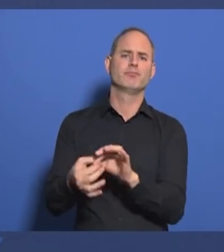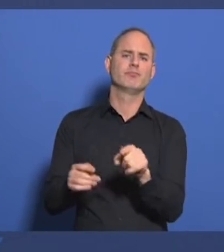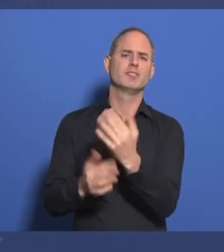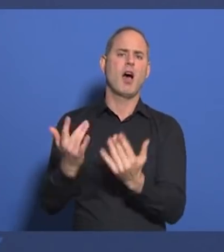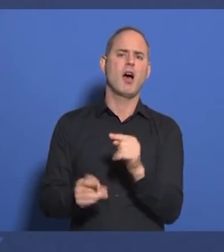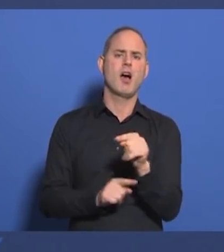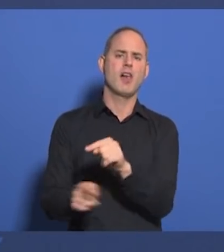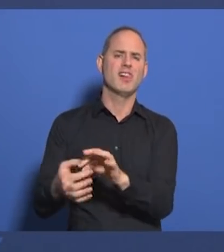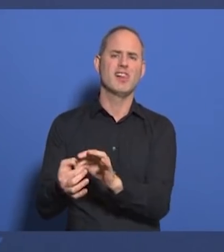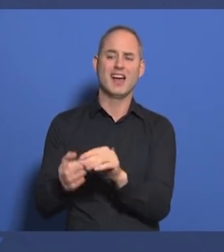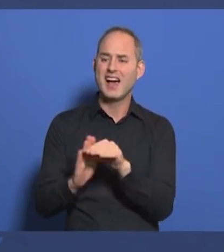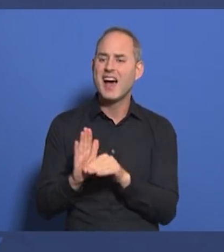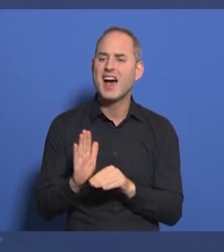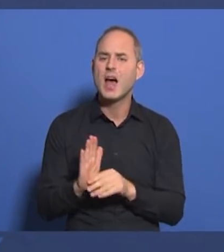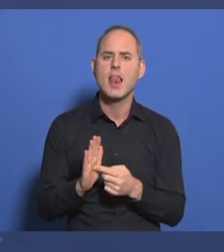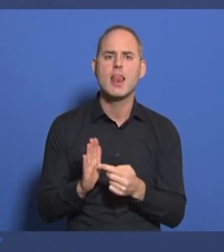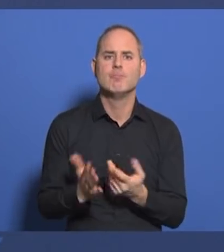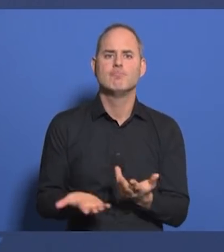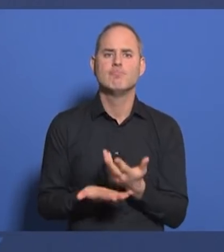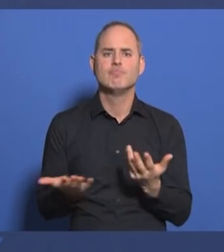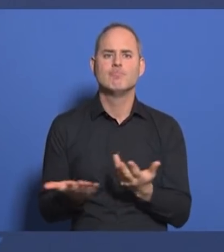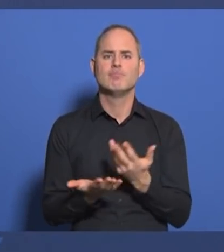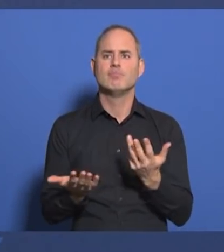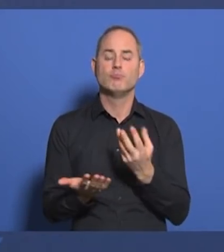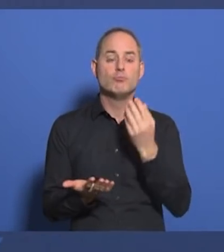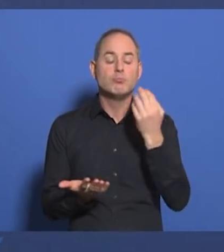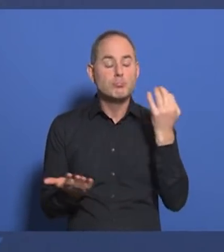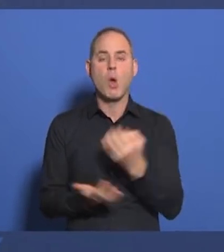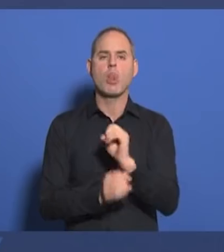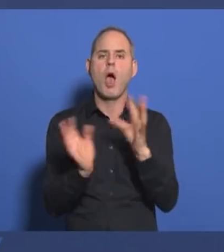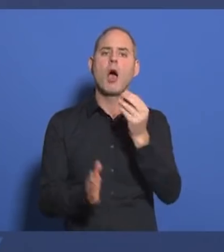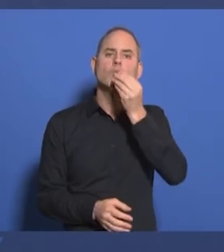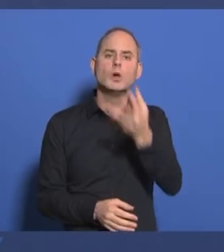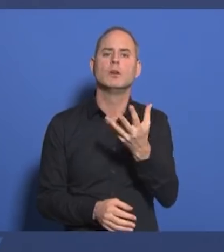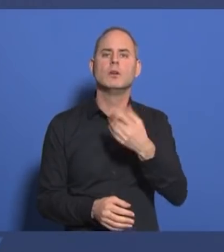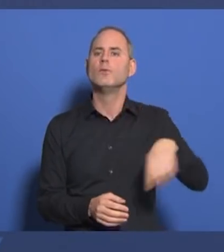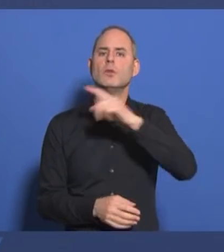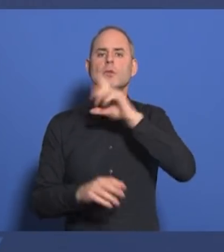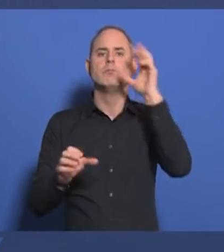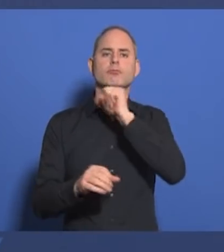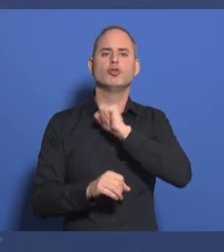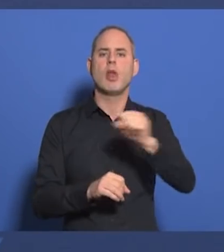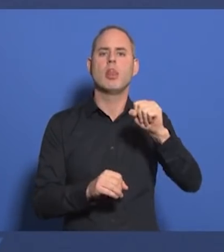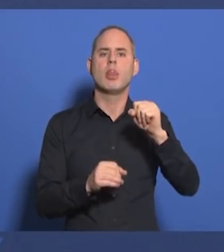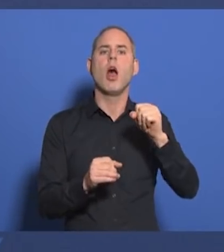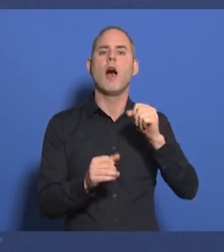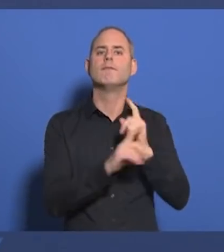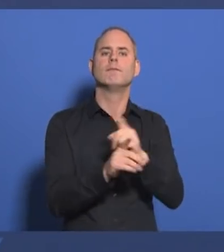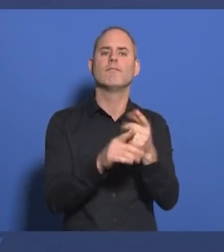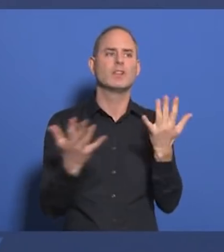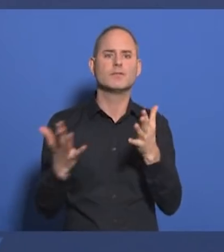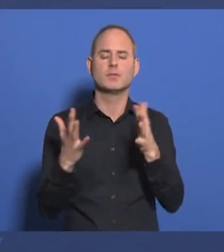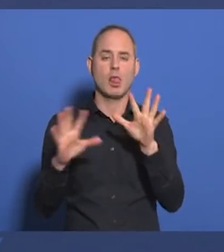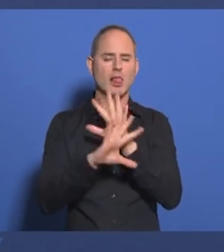auch die Länderrechte gewahrt sein. Achtsamkeit heißt auch, Öffnungen zwischendurch zu